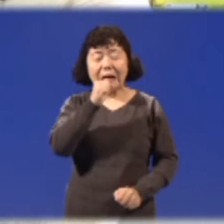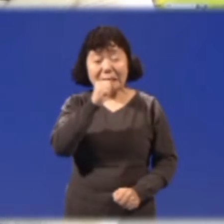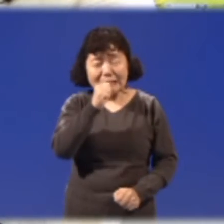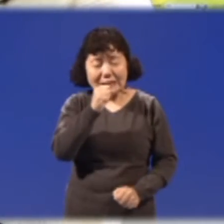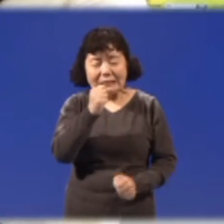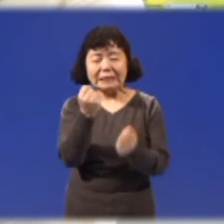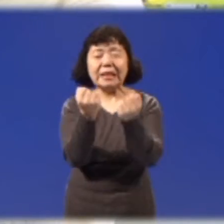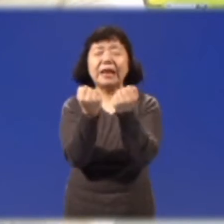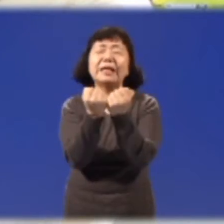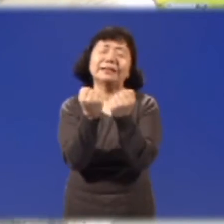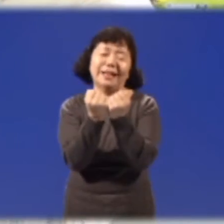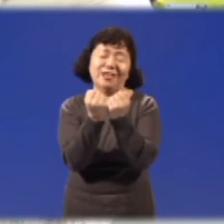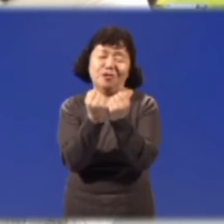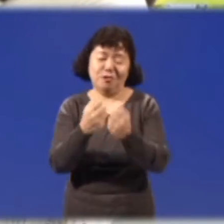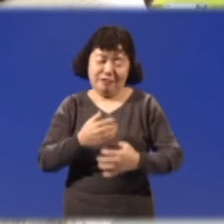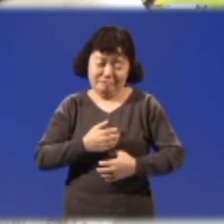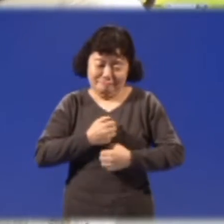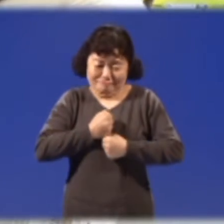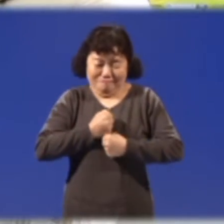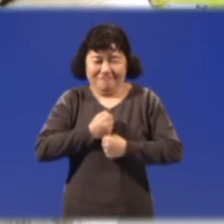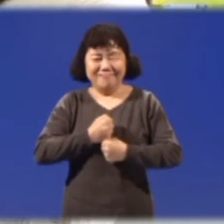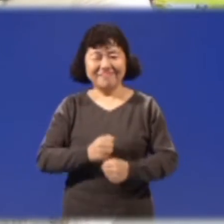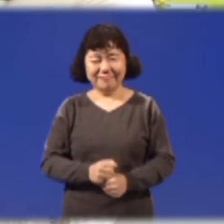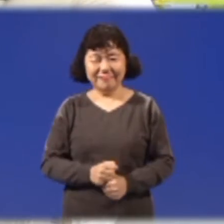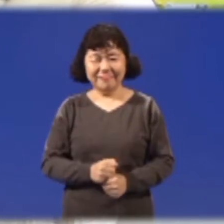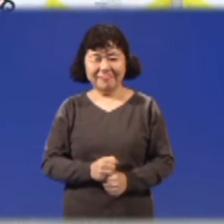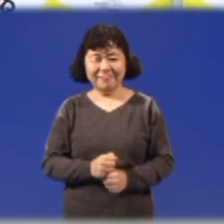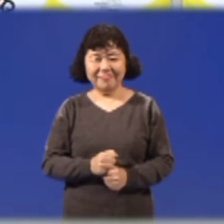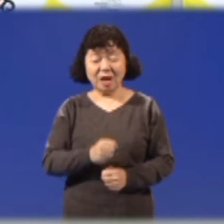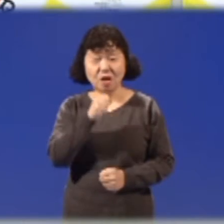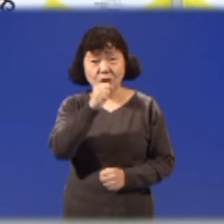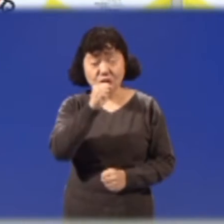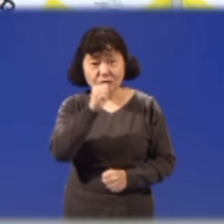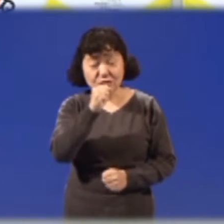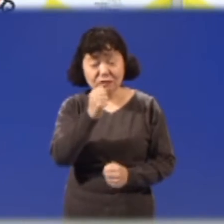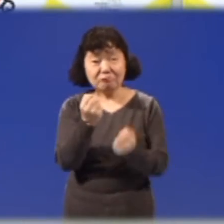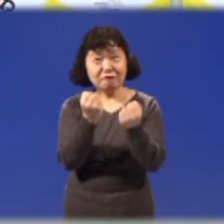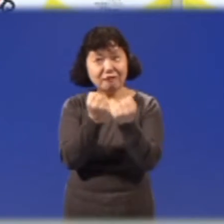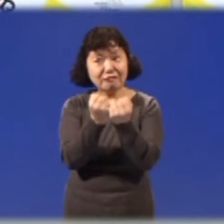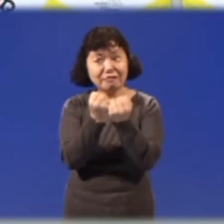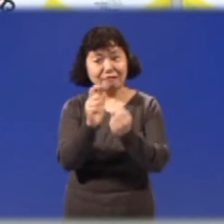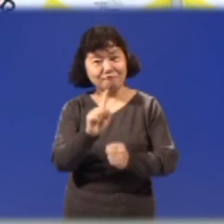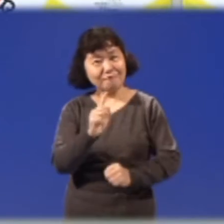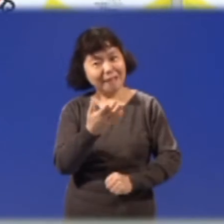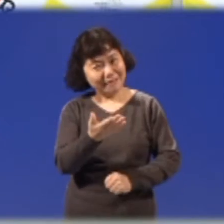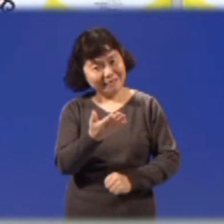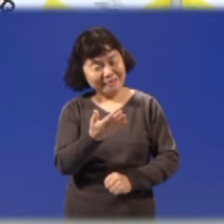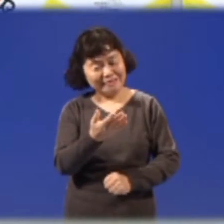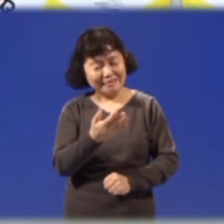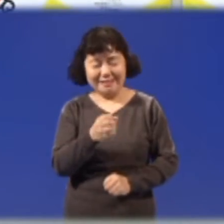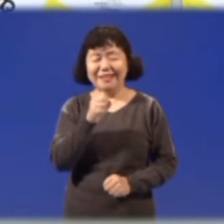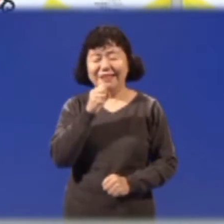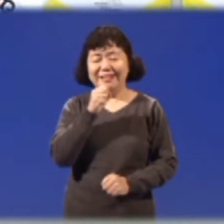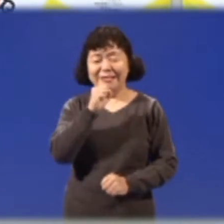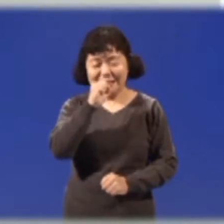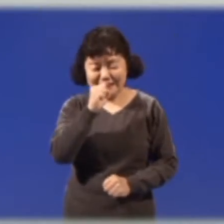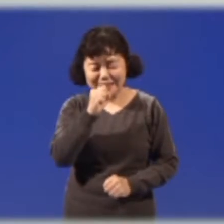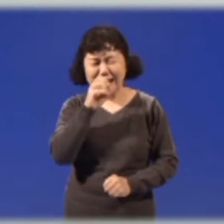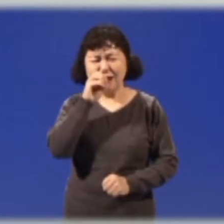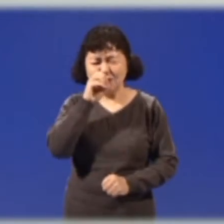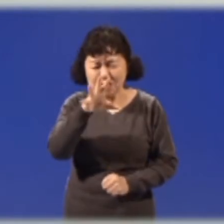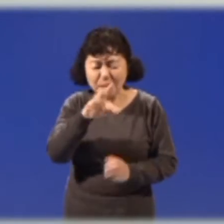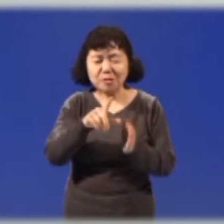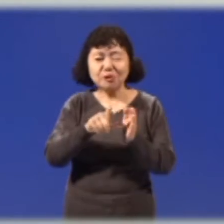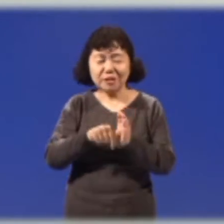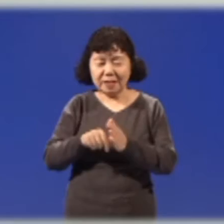けてくださいね。 咳エチケットって何ですか。 咳やくしゃみをするときにハンカチやティッシュなど